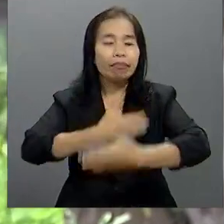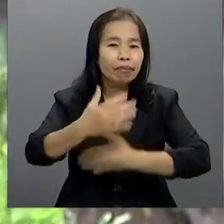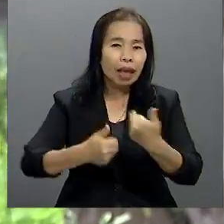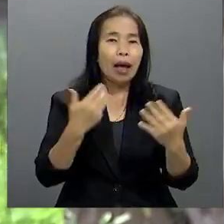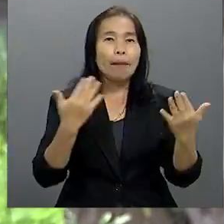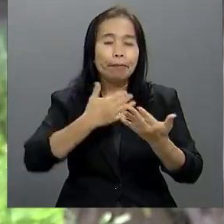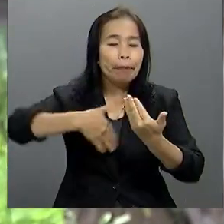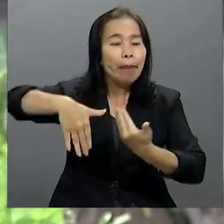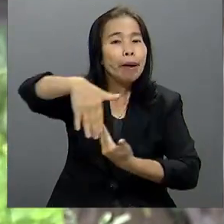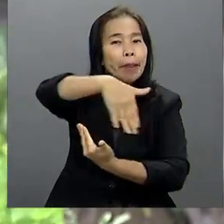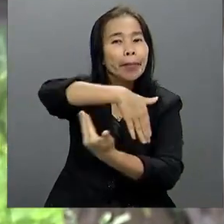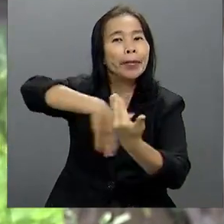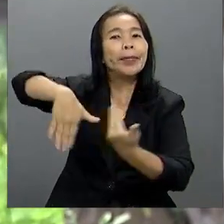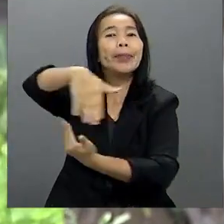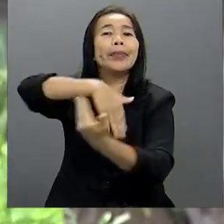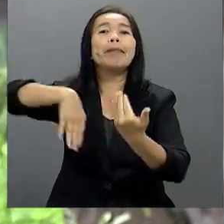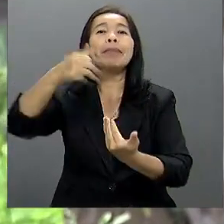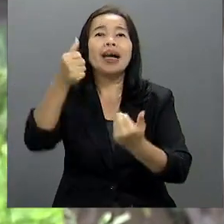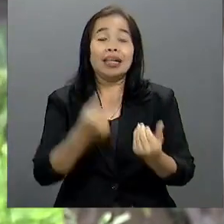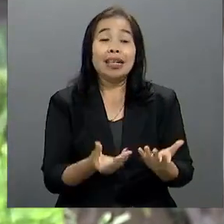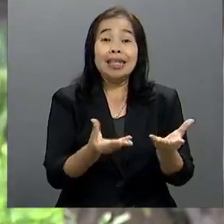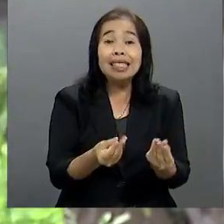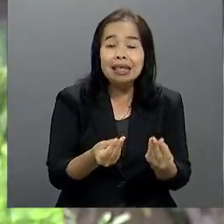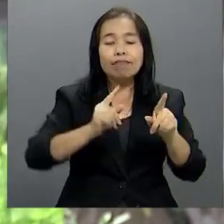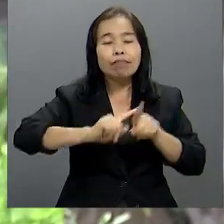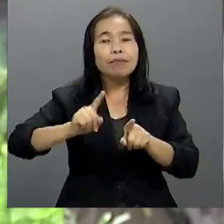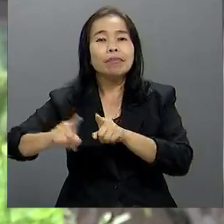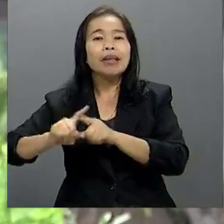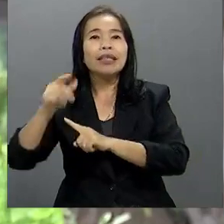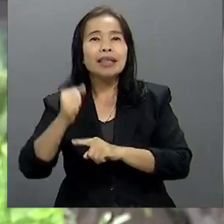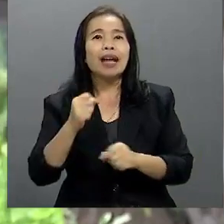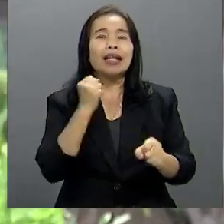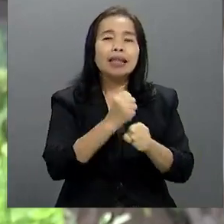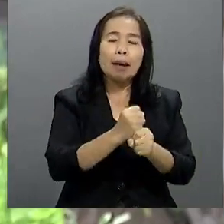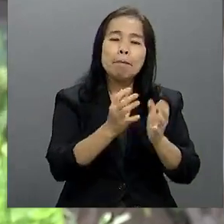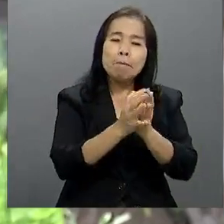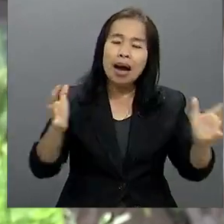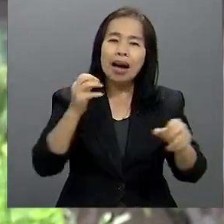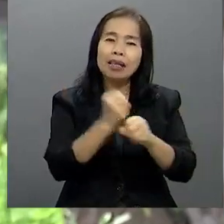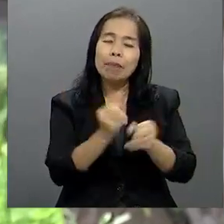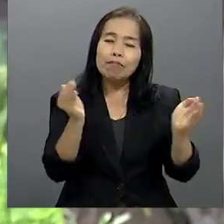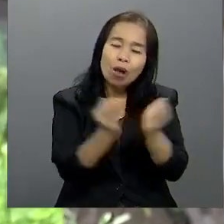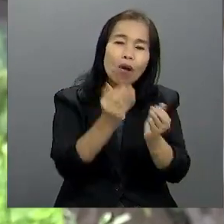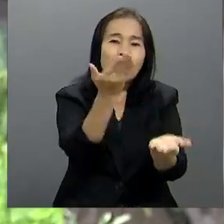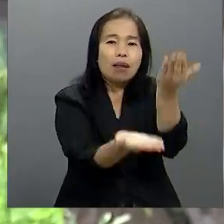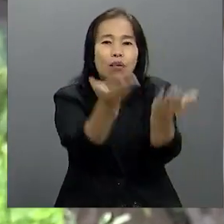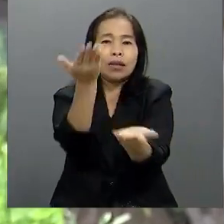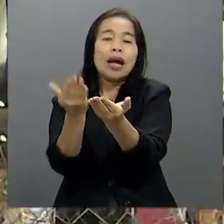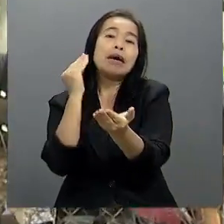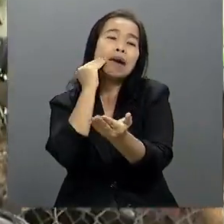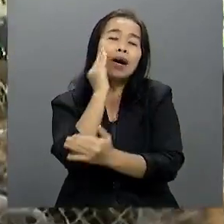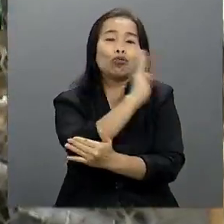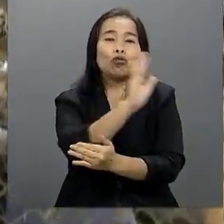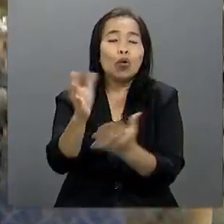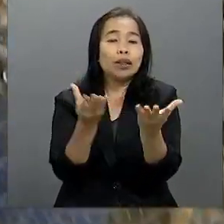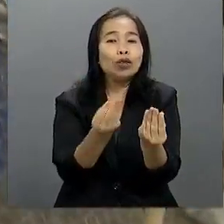ไอ้บ้านอื่นที่นั่งมองดูอยู่เดี๋ยวก็จะคล้อยทำตามกันไปนั่นคือวิธีการในการขยายผลแล้วก็จากการประสบความสำเร็จจ